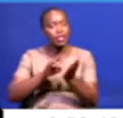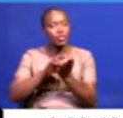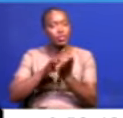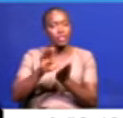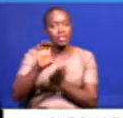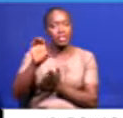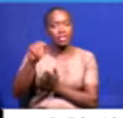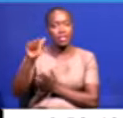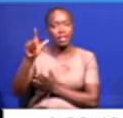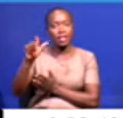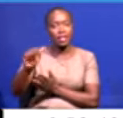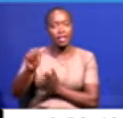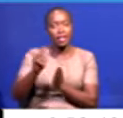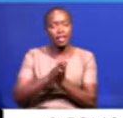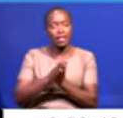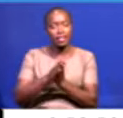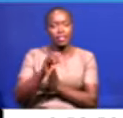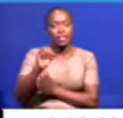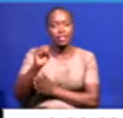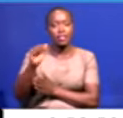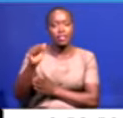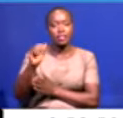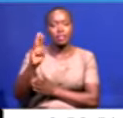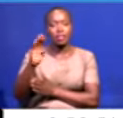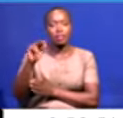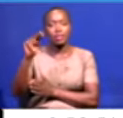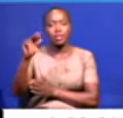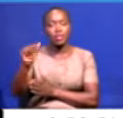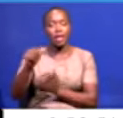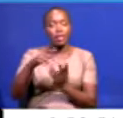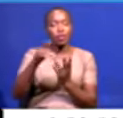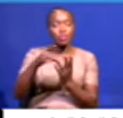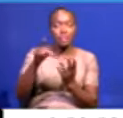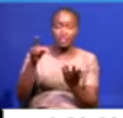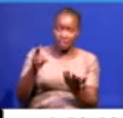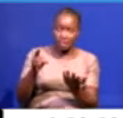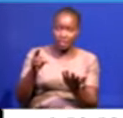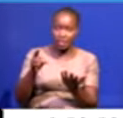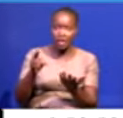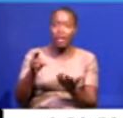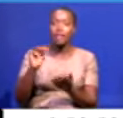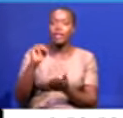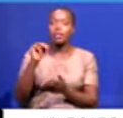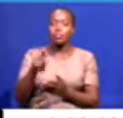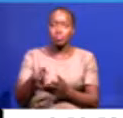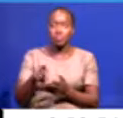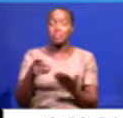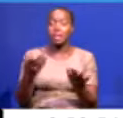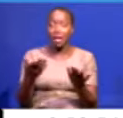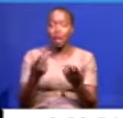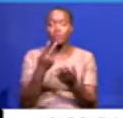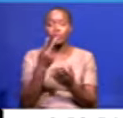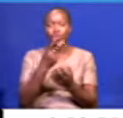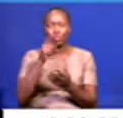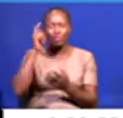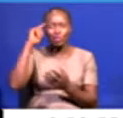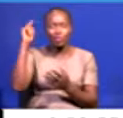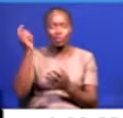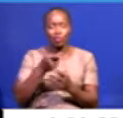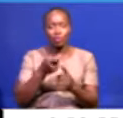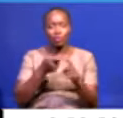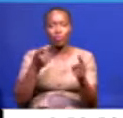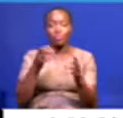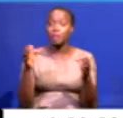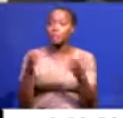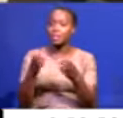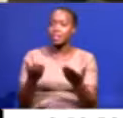Iala Kaninikega pamoja na mwenzake wa bunge la kitaifa mbunge maalum Sabina Chege ambao wanakisiwa kuwa waasi wa chama